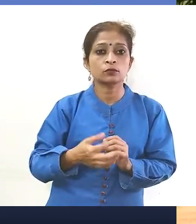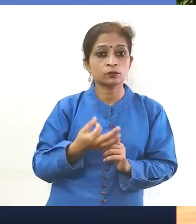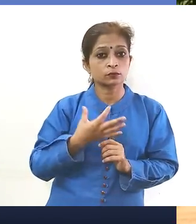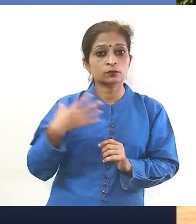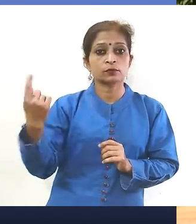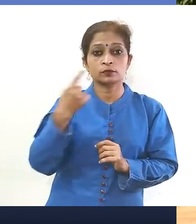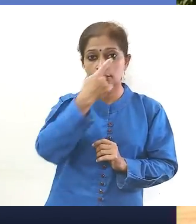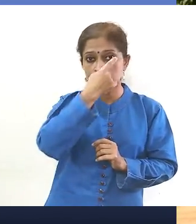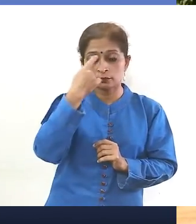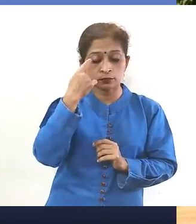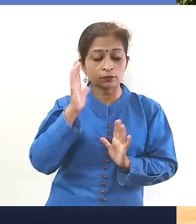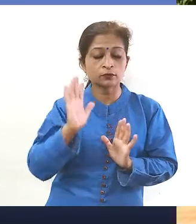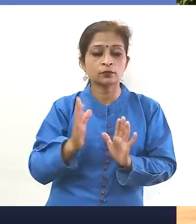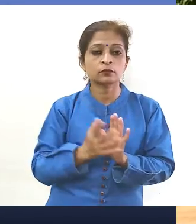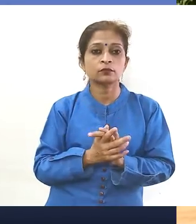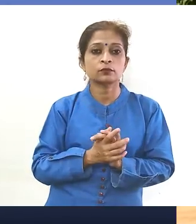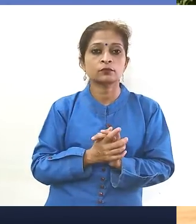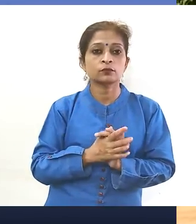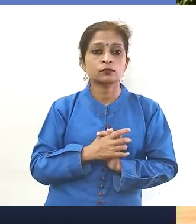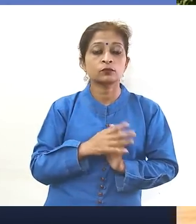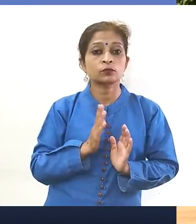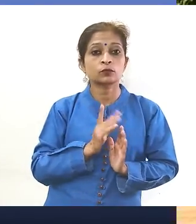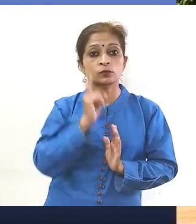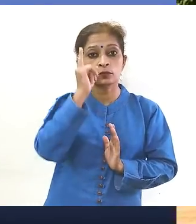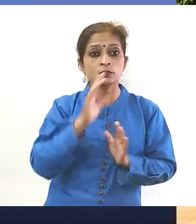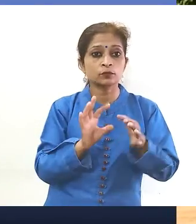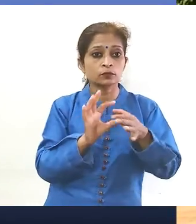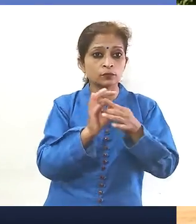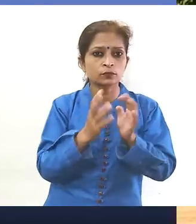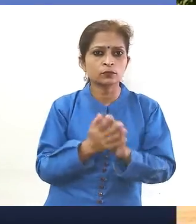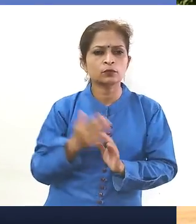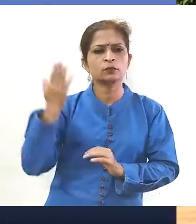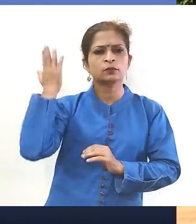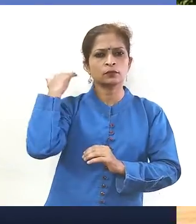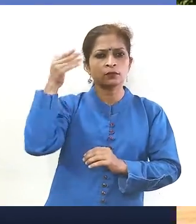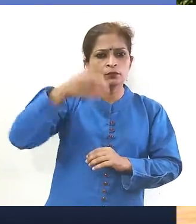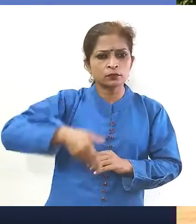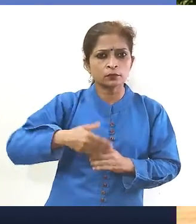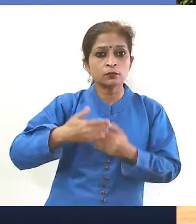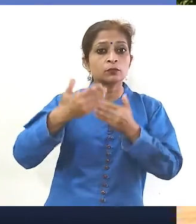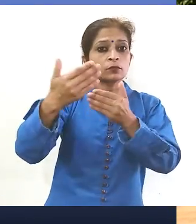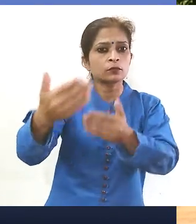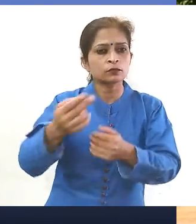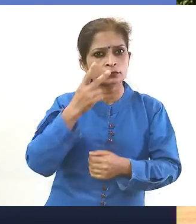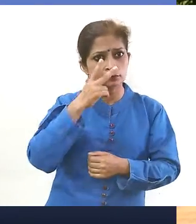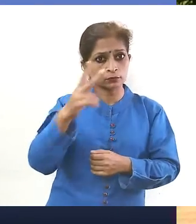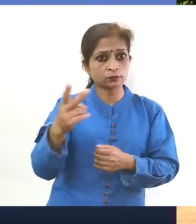चक्षु उपलब्ध है, वो दिव्य चक्षु से भूत भविष्य वर्तमान सबको देखते हैं,